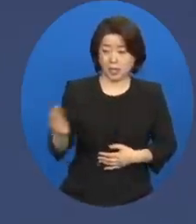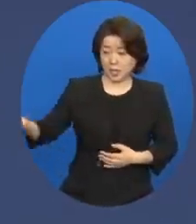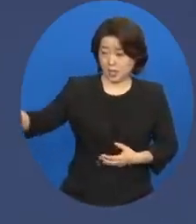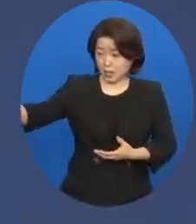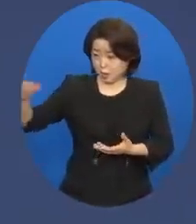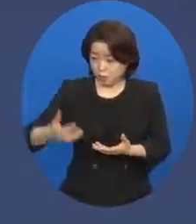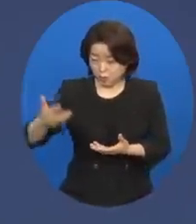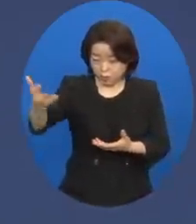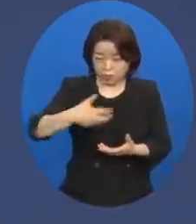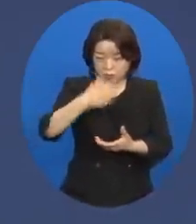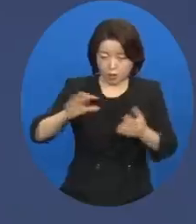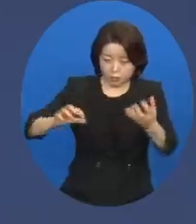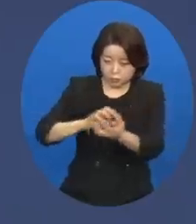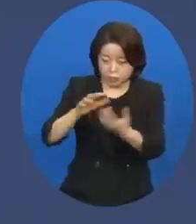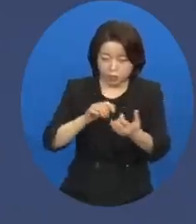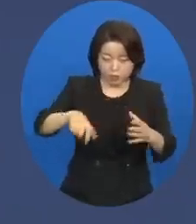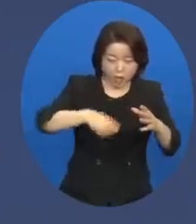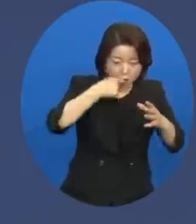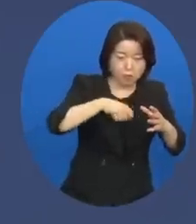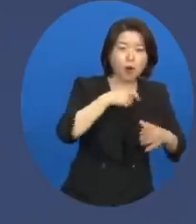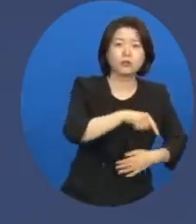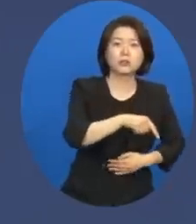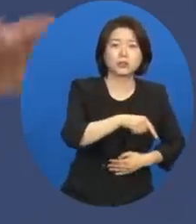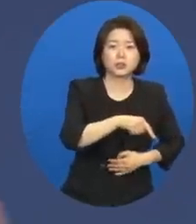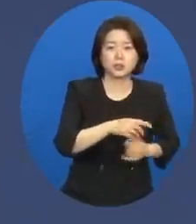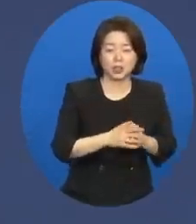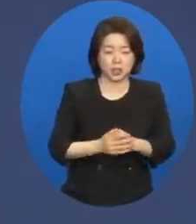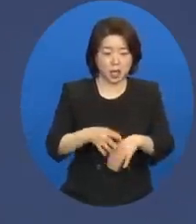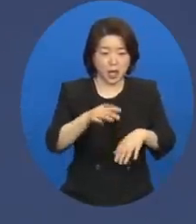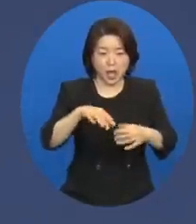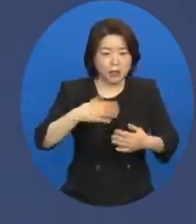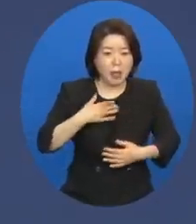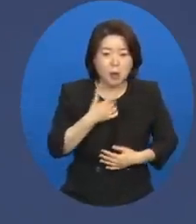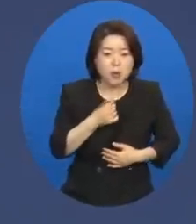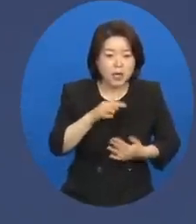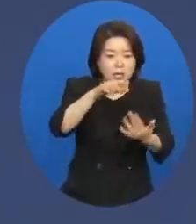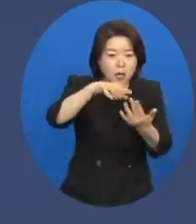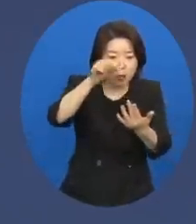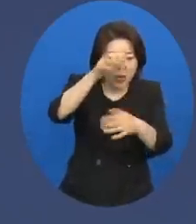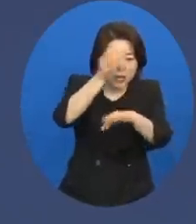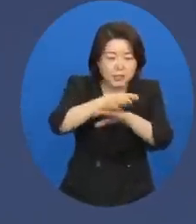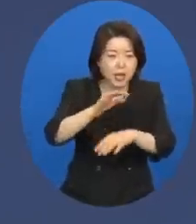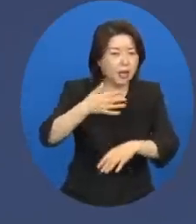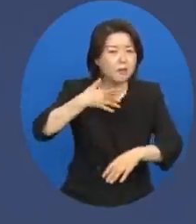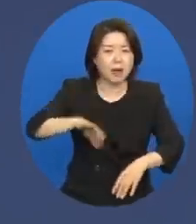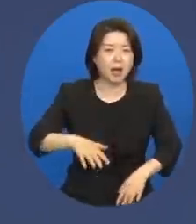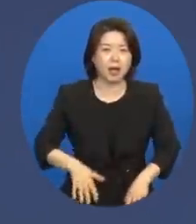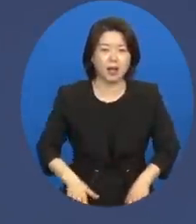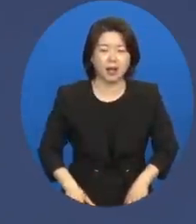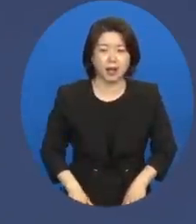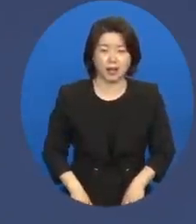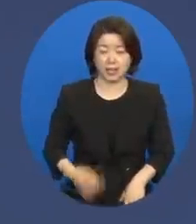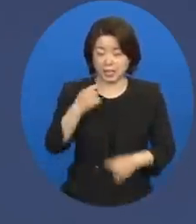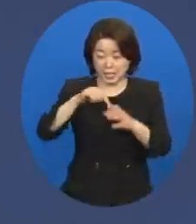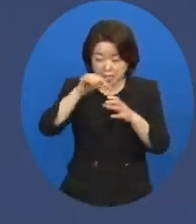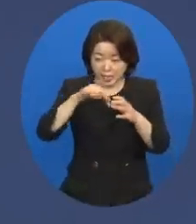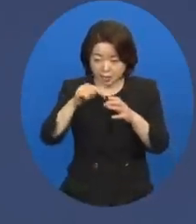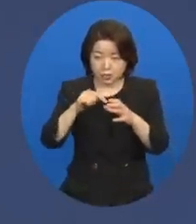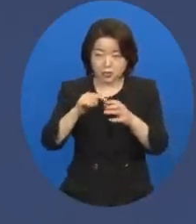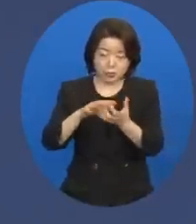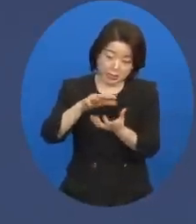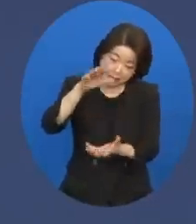성미를 떠다가 쌀을 갖다 주니까 쌀을 골라서 사 먹을 수가 없어. 커피를 주면 양이